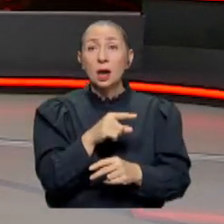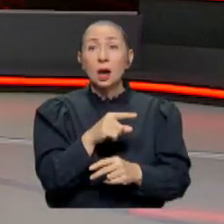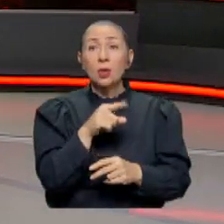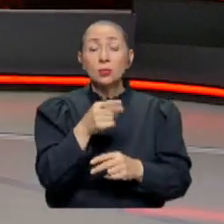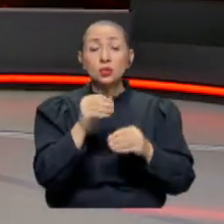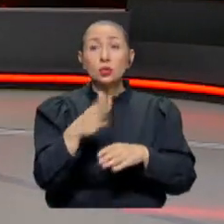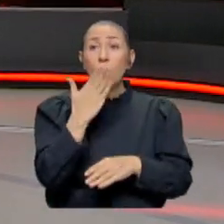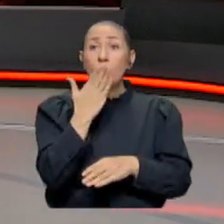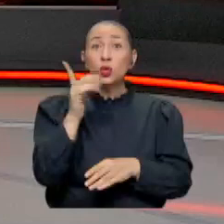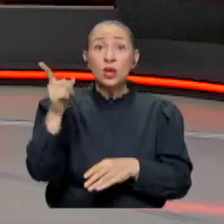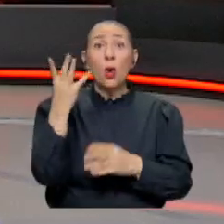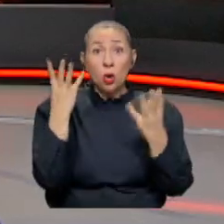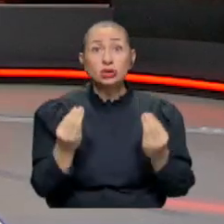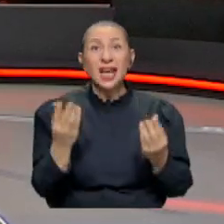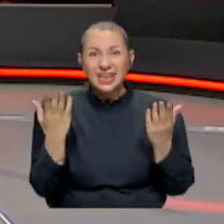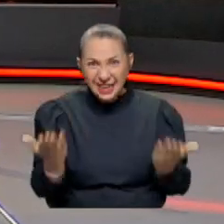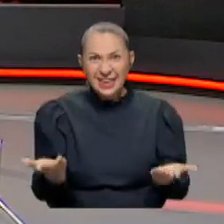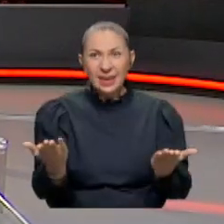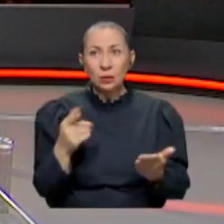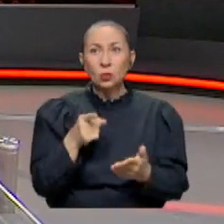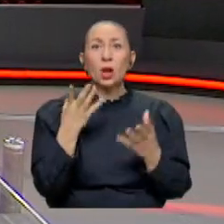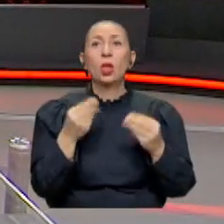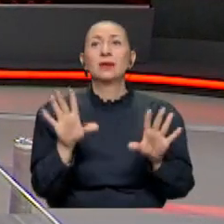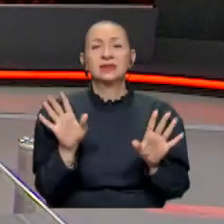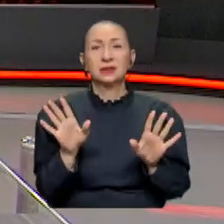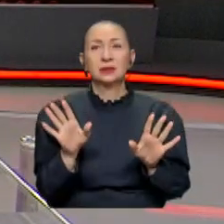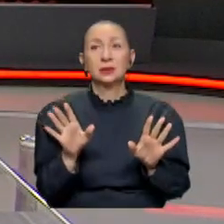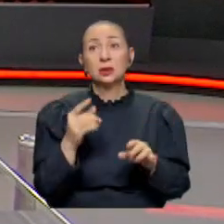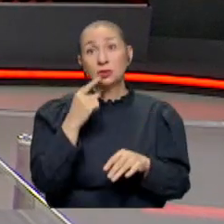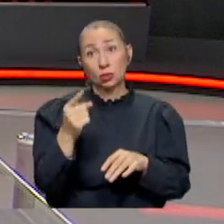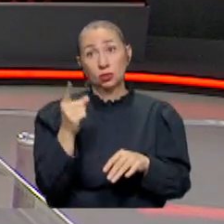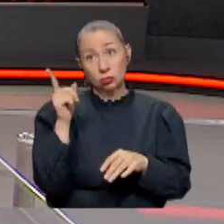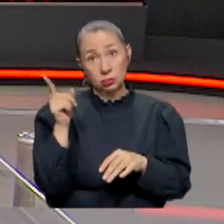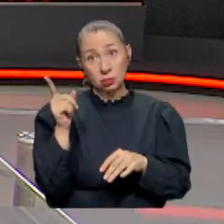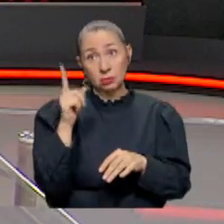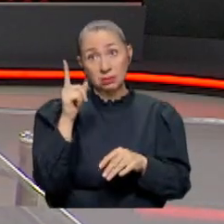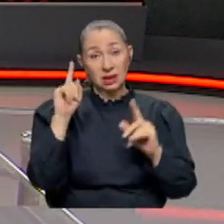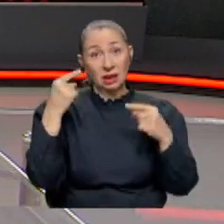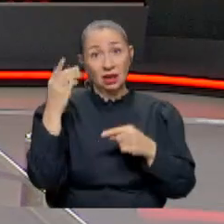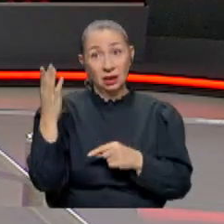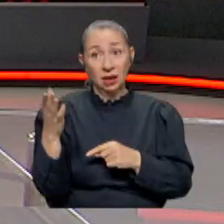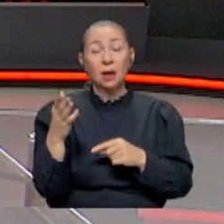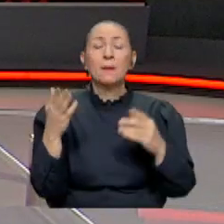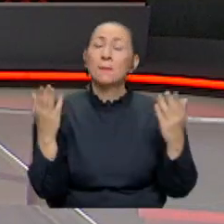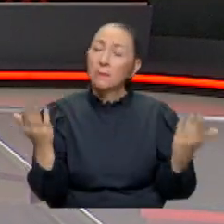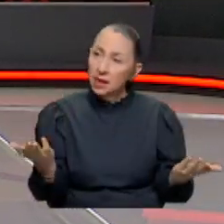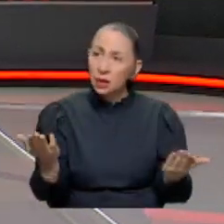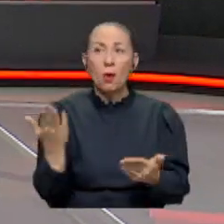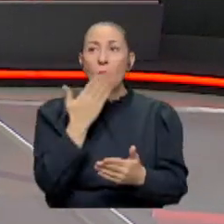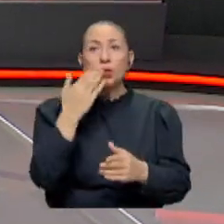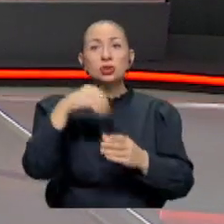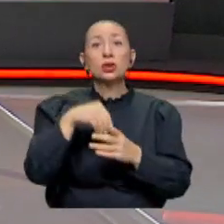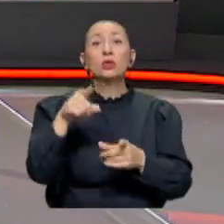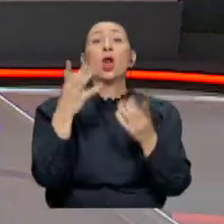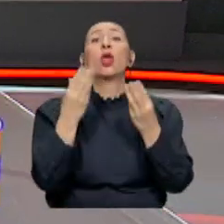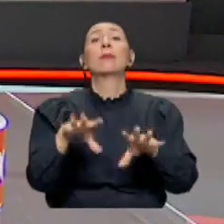Bu çocuk okulda olsaydı bunlar olmazdı diyor bir yetkili. Peki okulda olsaydı